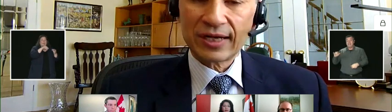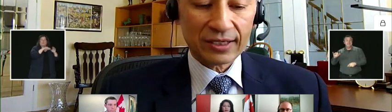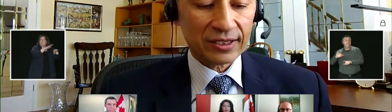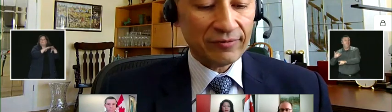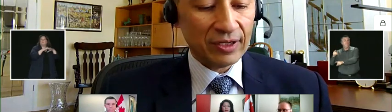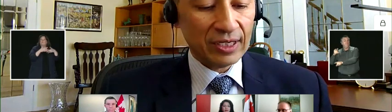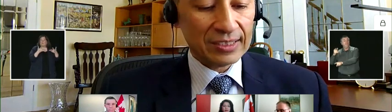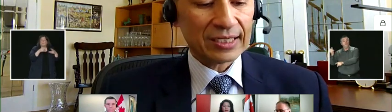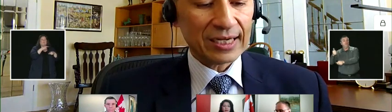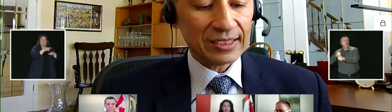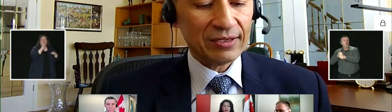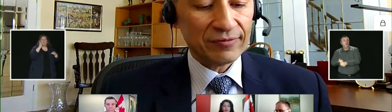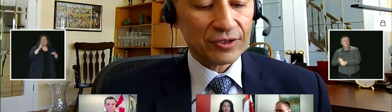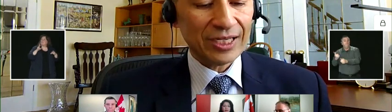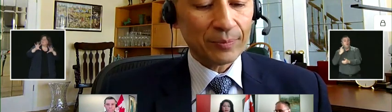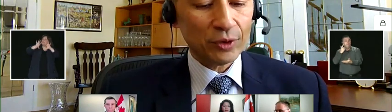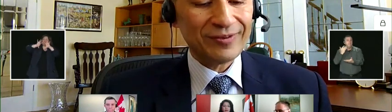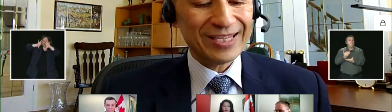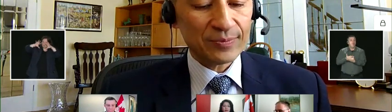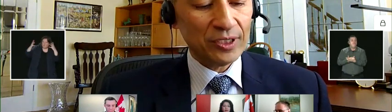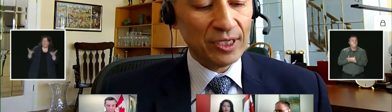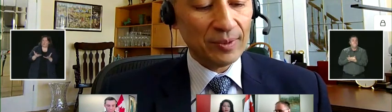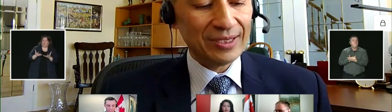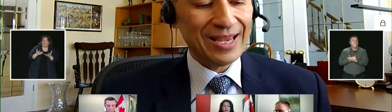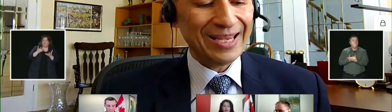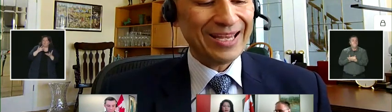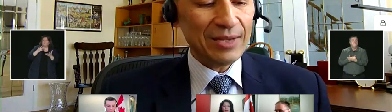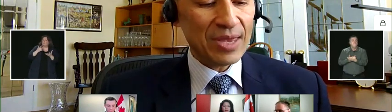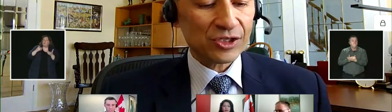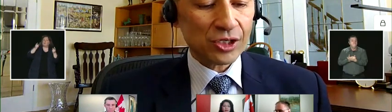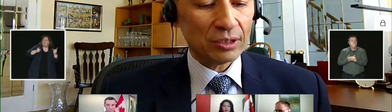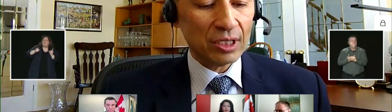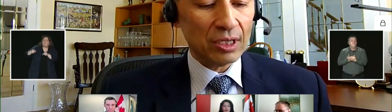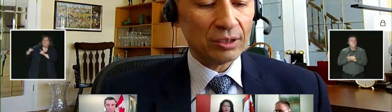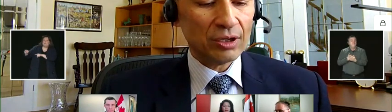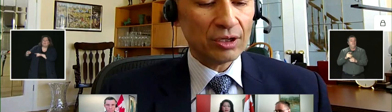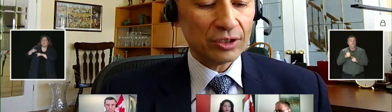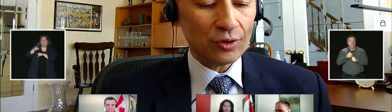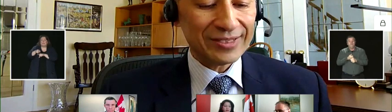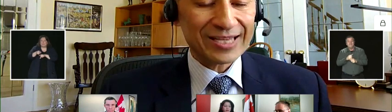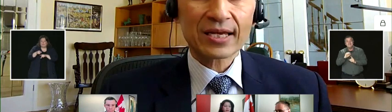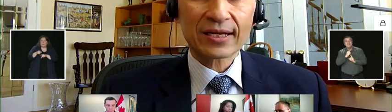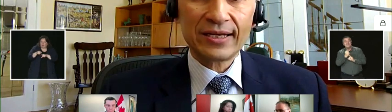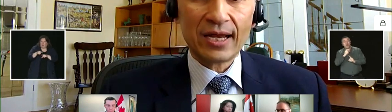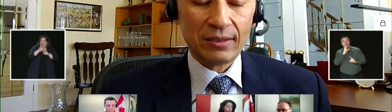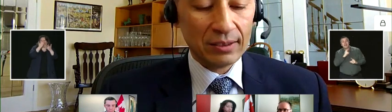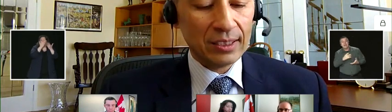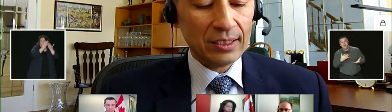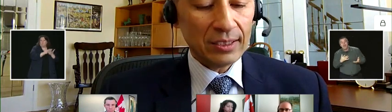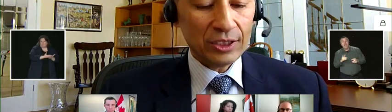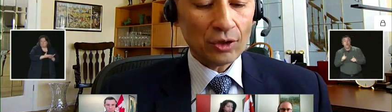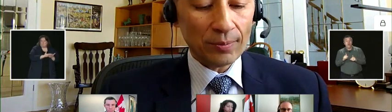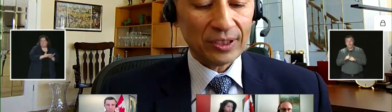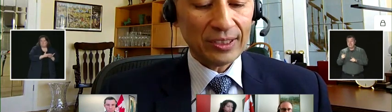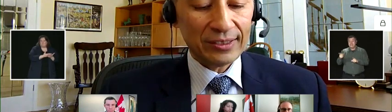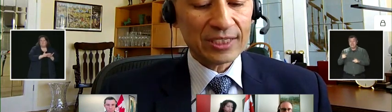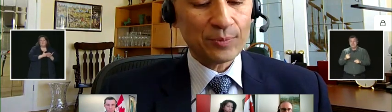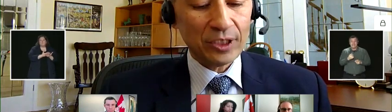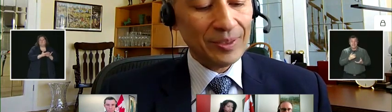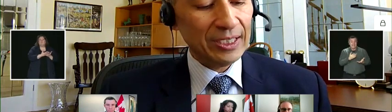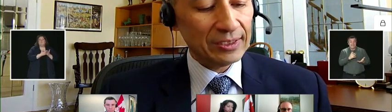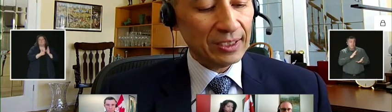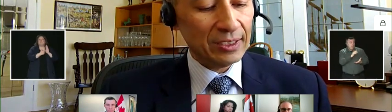ses directives sur les preuves disponibles et émergentes dans un contexte réel, y compris